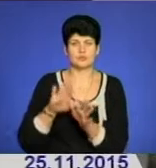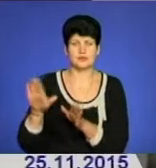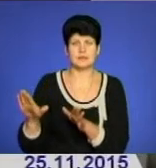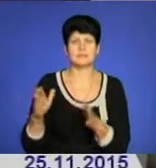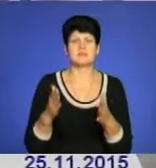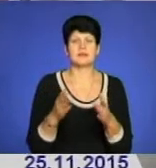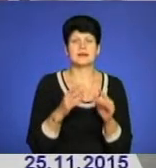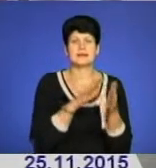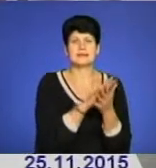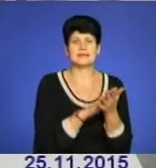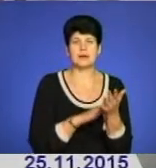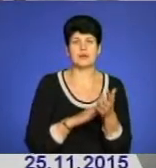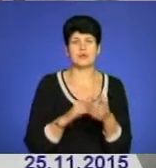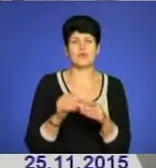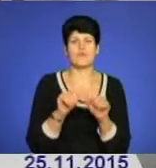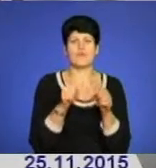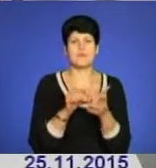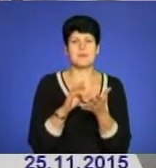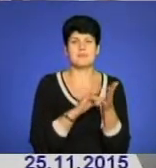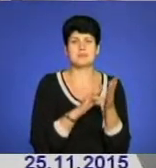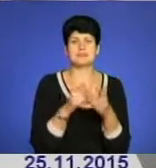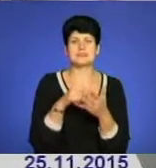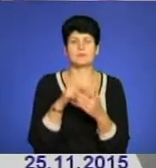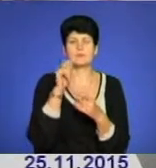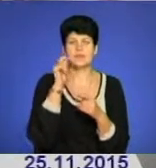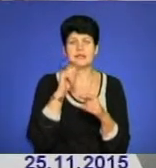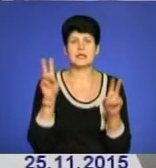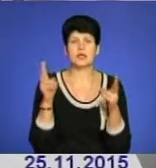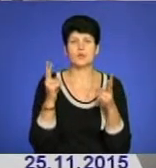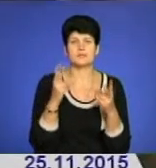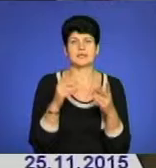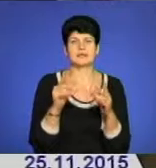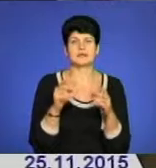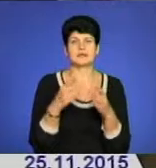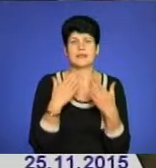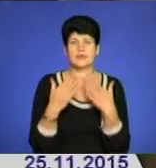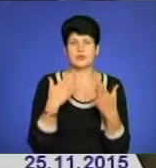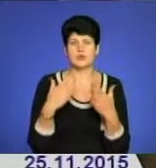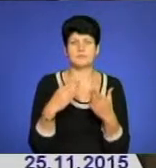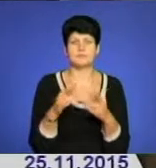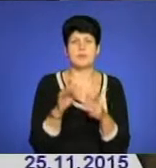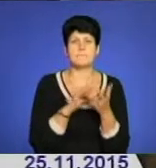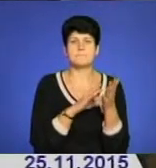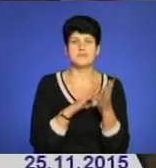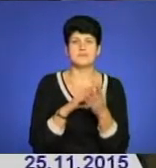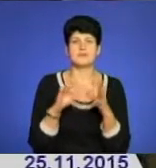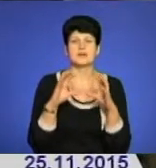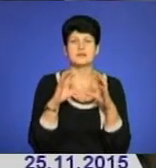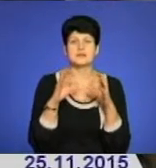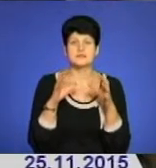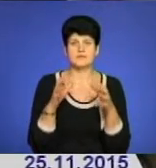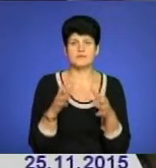аншлаг. Далі – у формі мандрів містами України. І врешті – клубні кінодіалоги. Мандрівка світом документального кіно в нашій